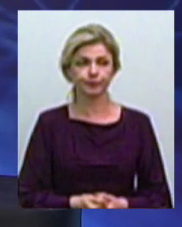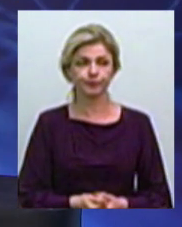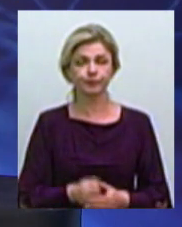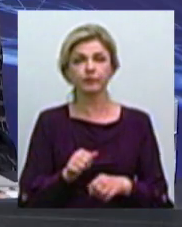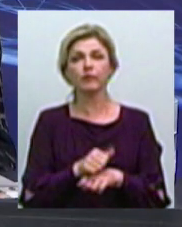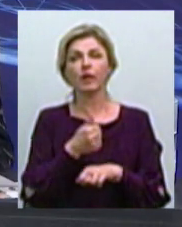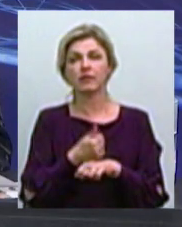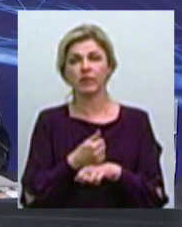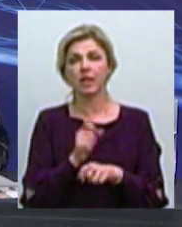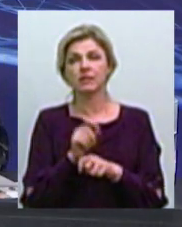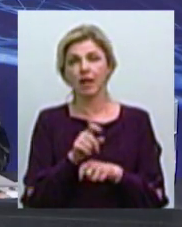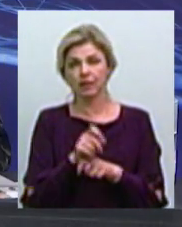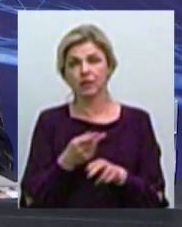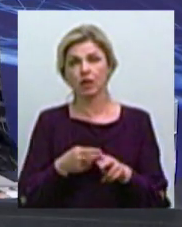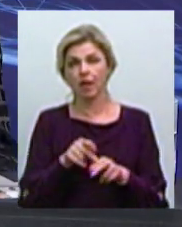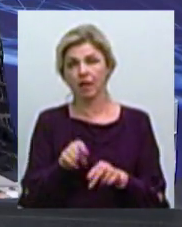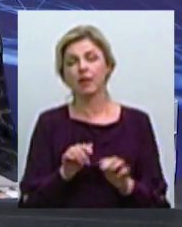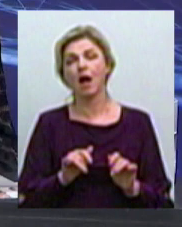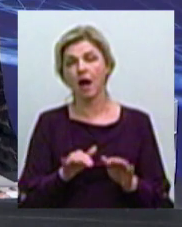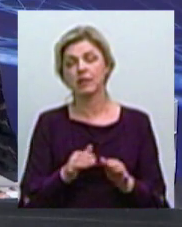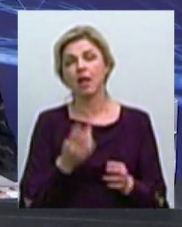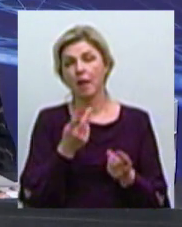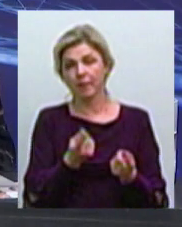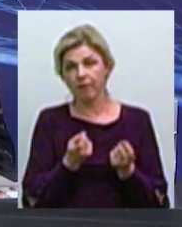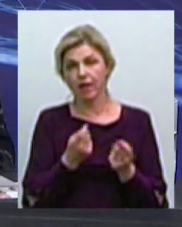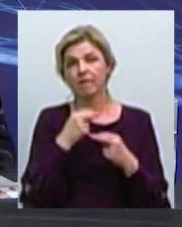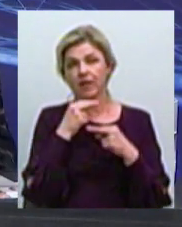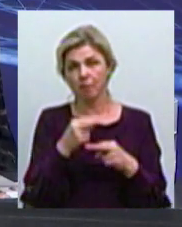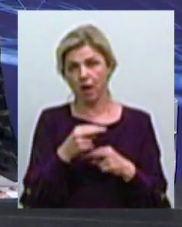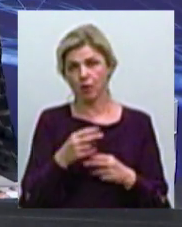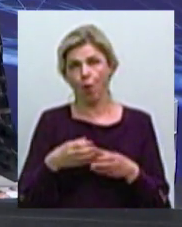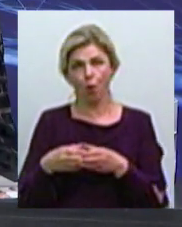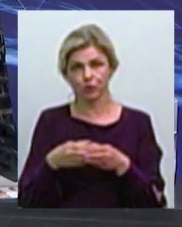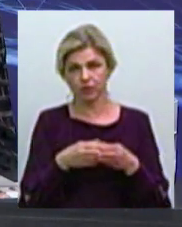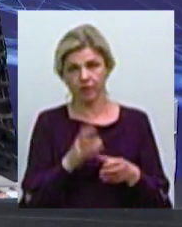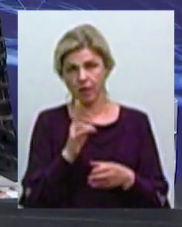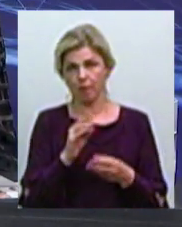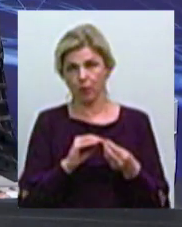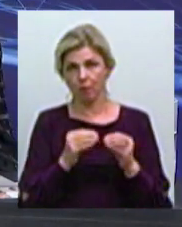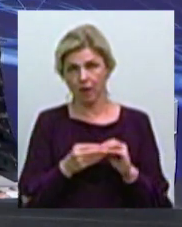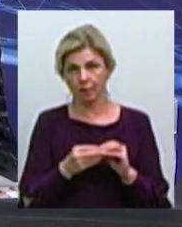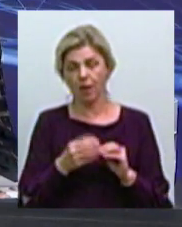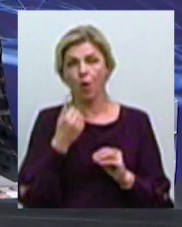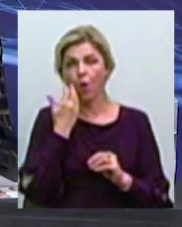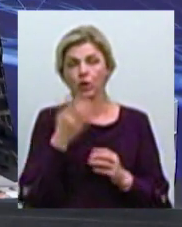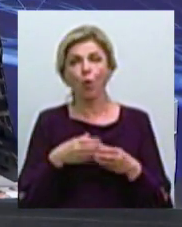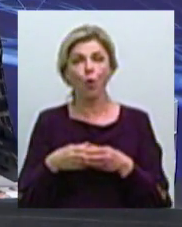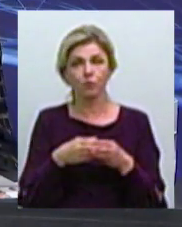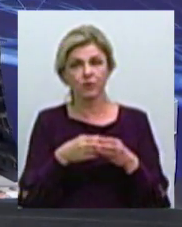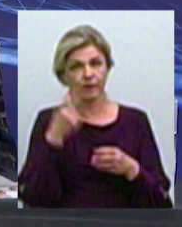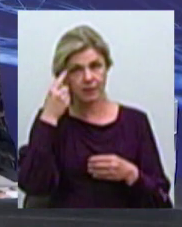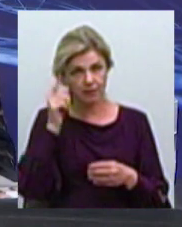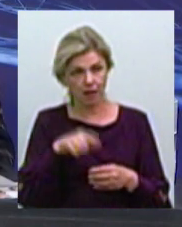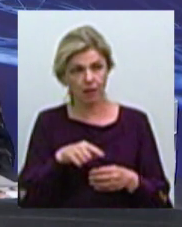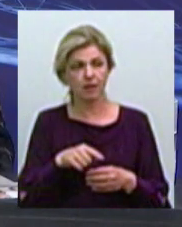Основная задача этих акций, да, привлечь внимание общества к проблеме. Потому что когда общество все-таки знает, то,